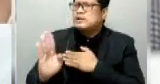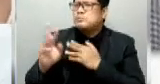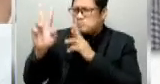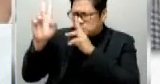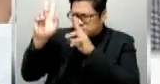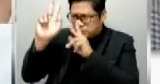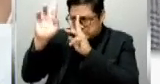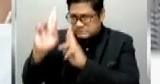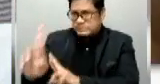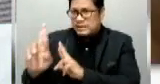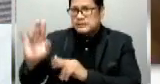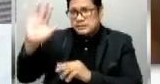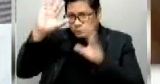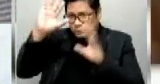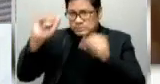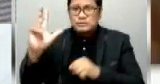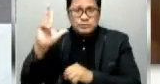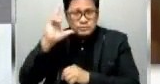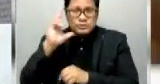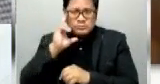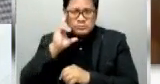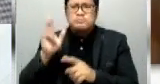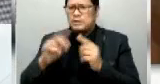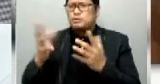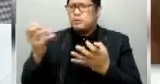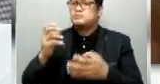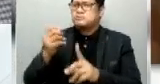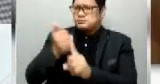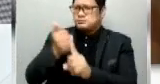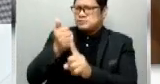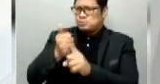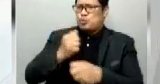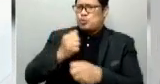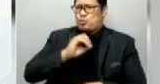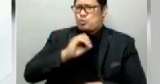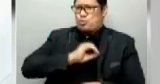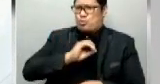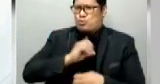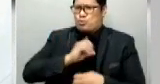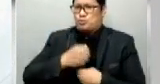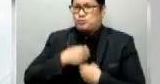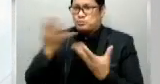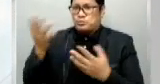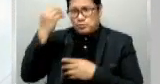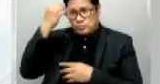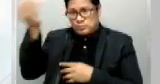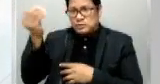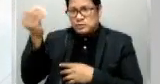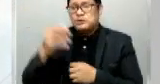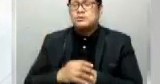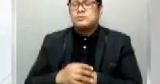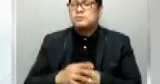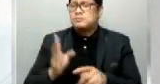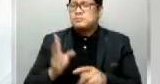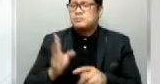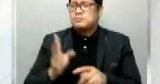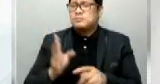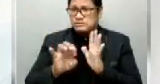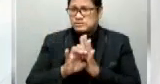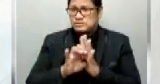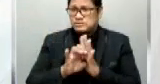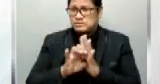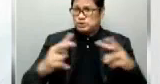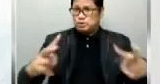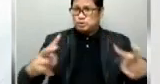express her own opinions or speak out her mind. Iba naman ho siguro yung parang kung cabinet dapat agree tayo sa